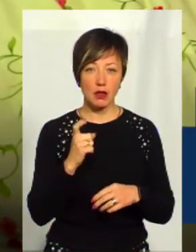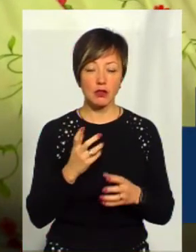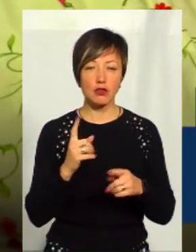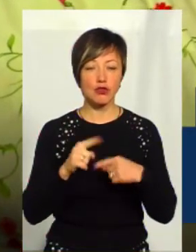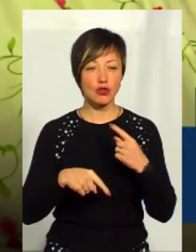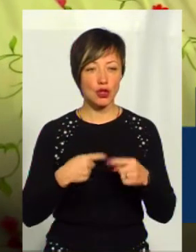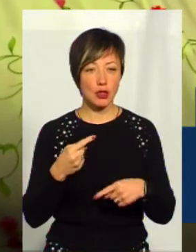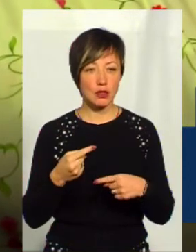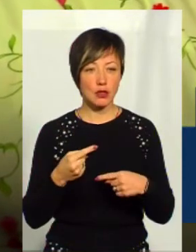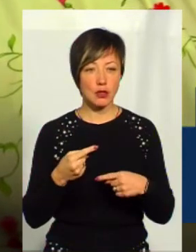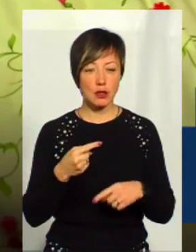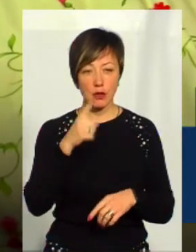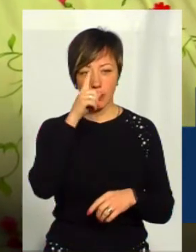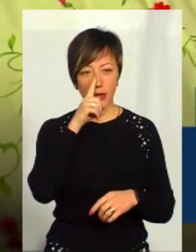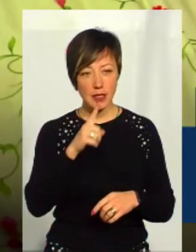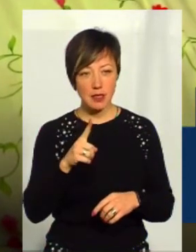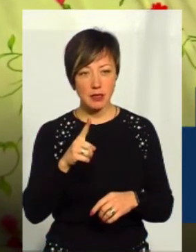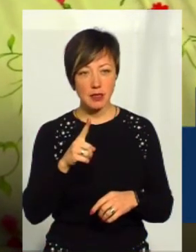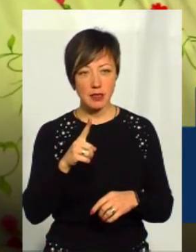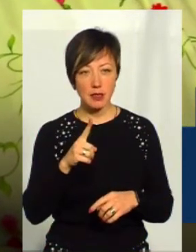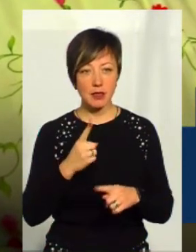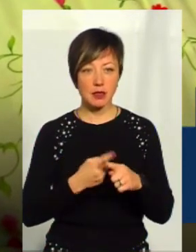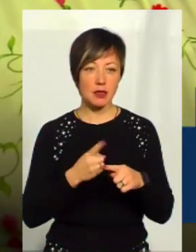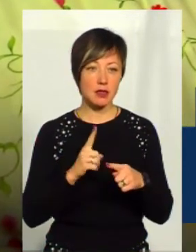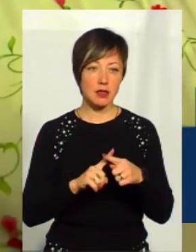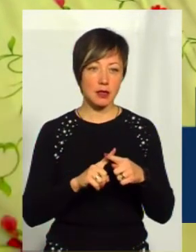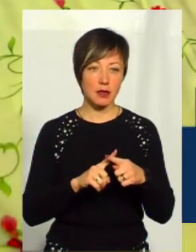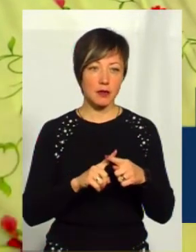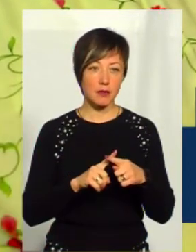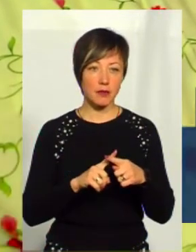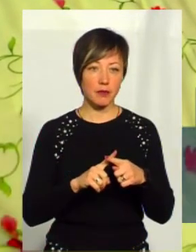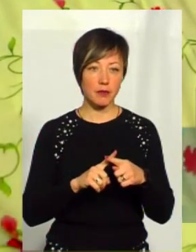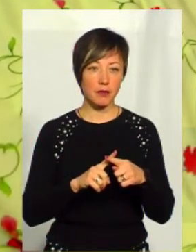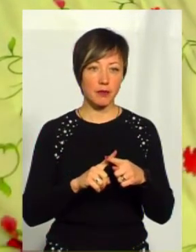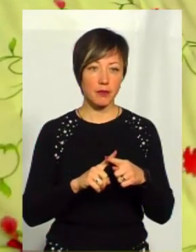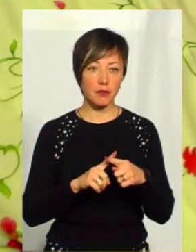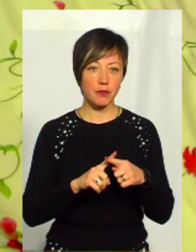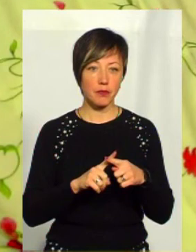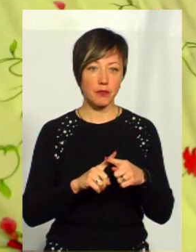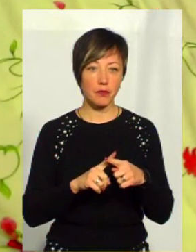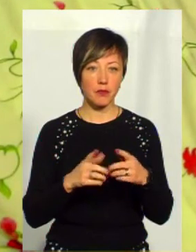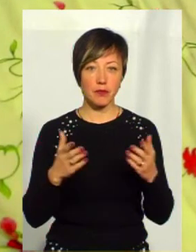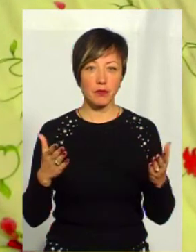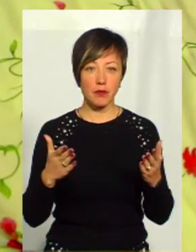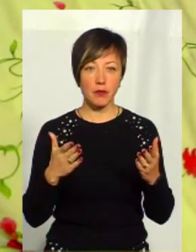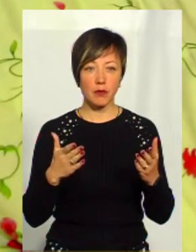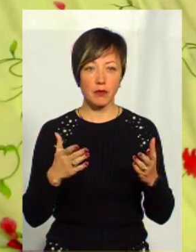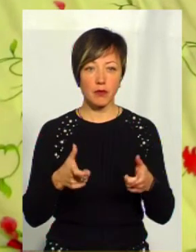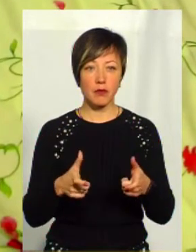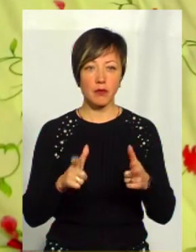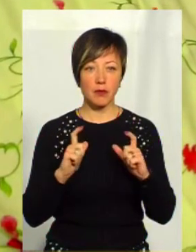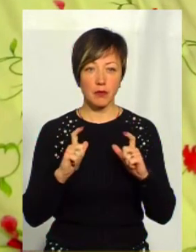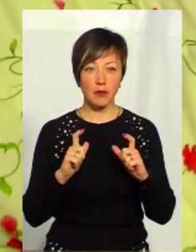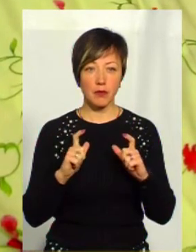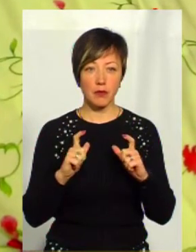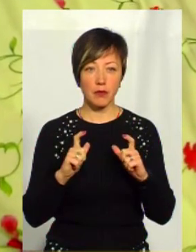через місяць. Це, ну, я говорю, це верх всьому. Через місяць приходить мені,